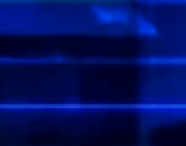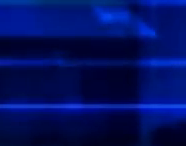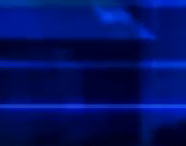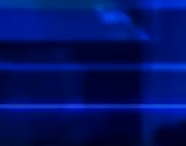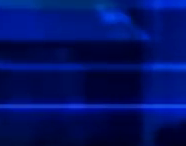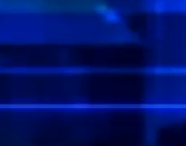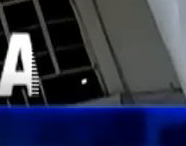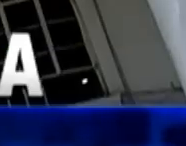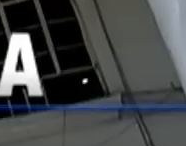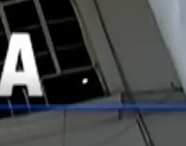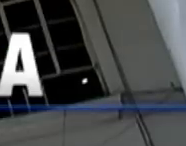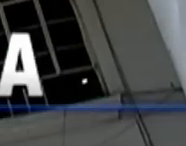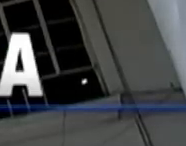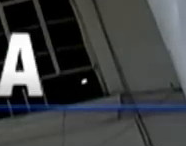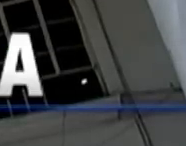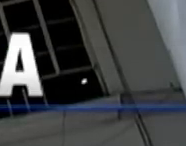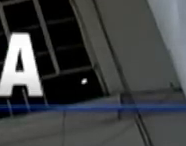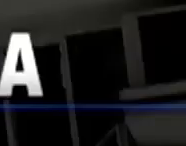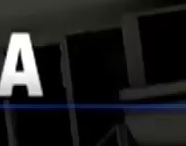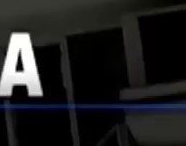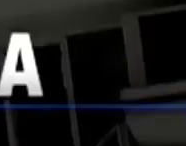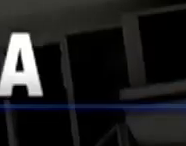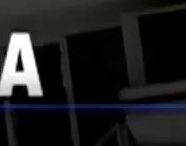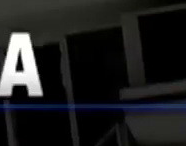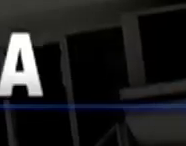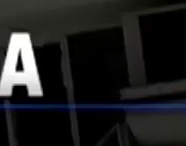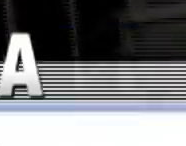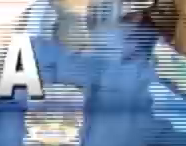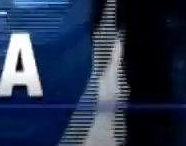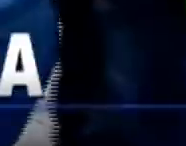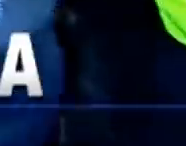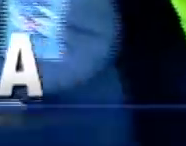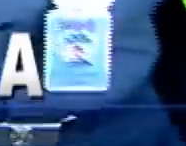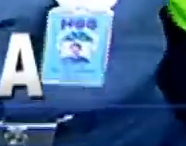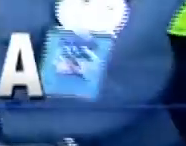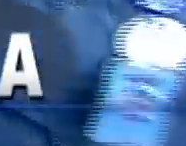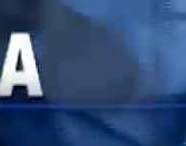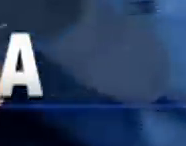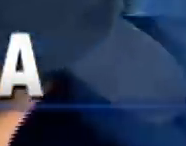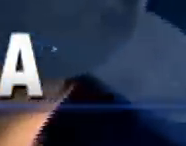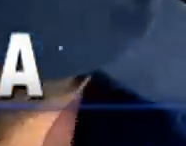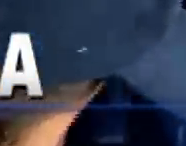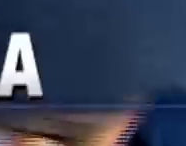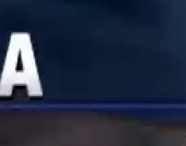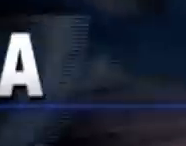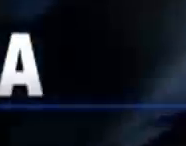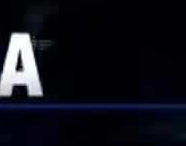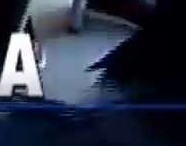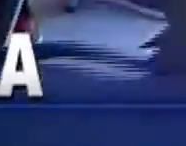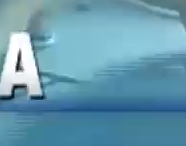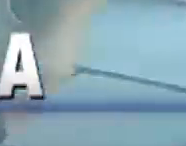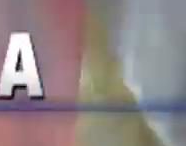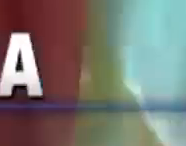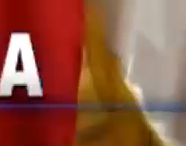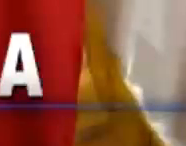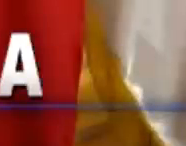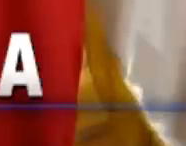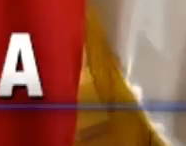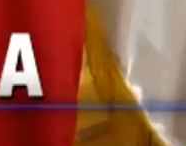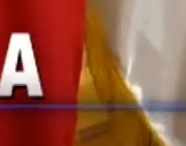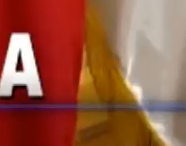Una sa lahat, Department of Justice gustong buksan ulit ang paglilitis sa drug case laban kay dating Senadora Laila De Lima.